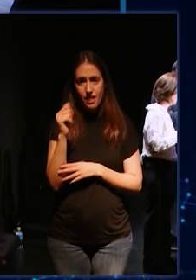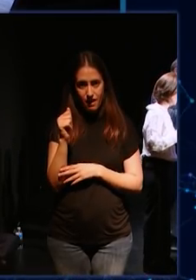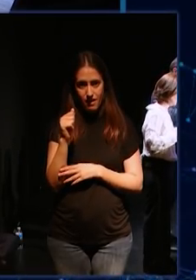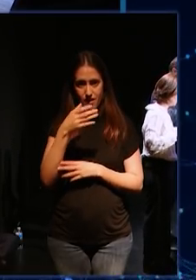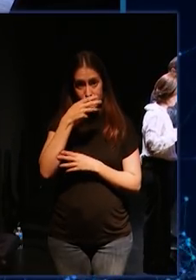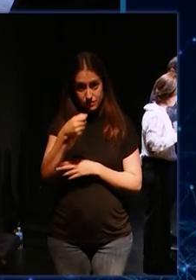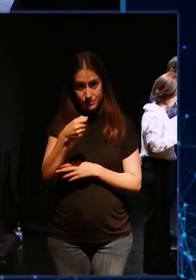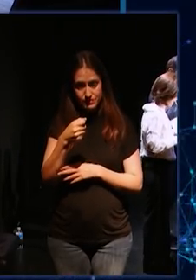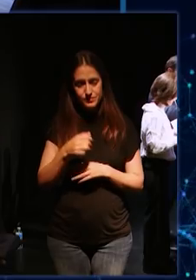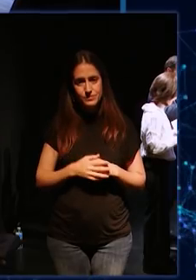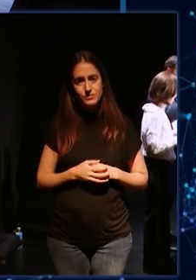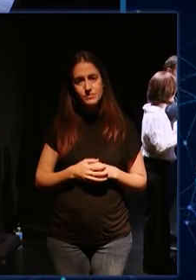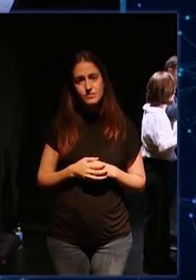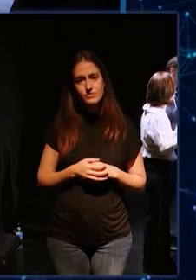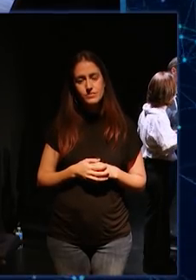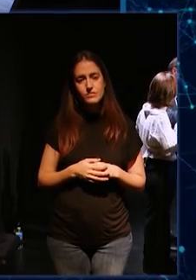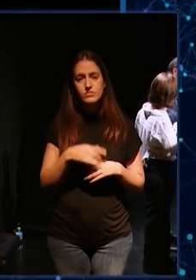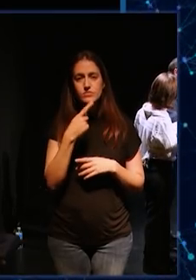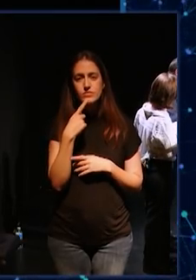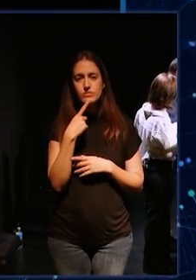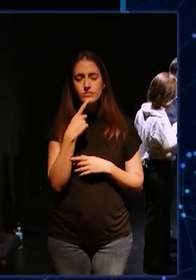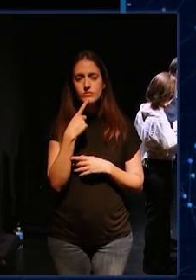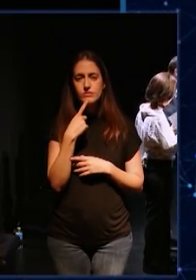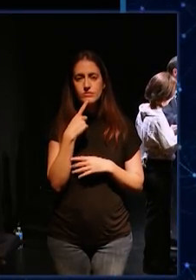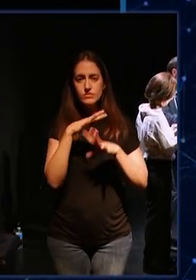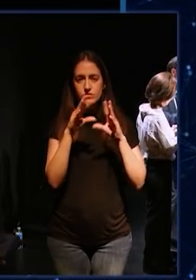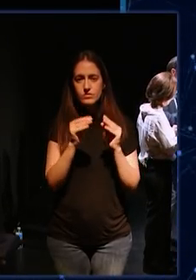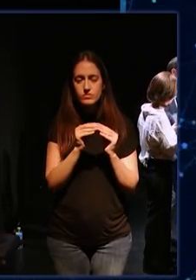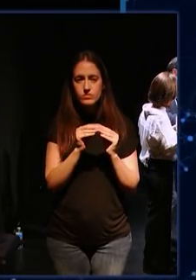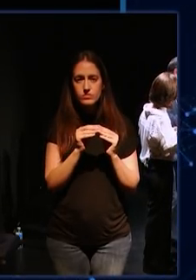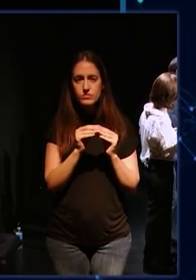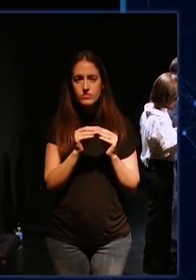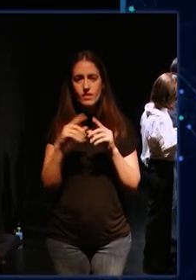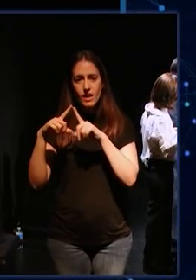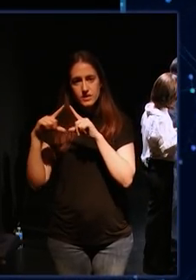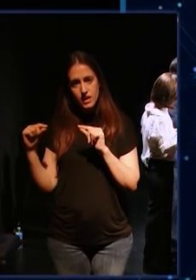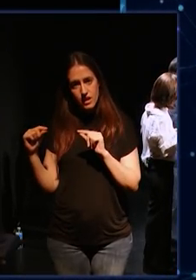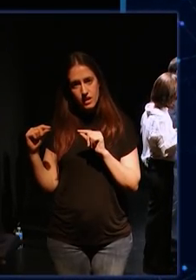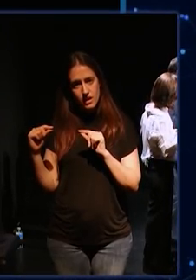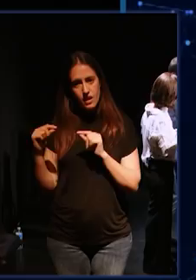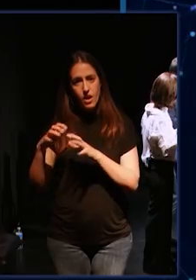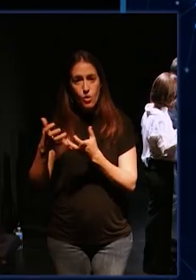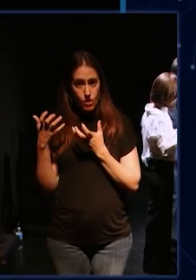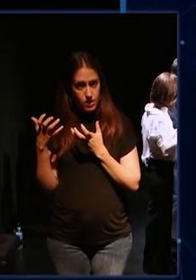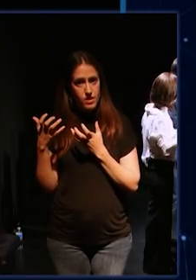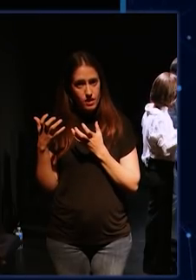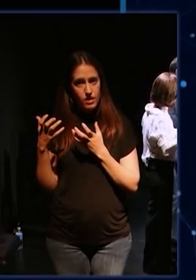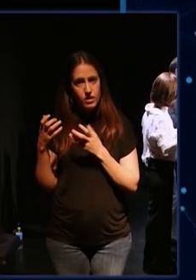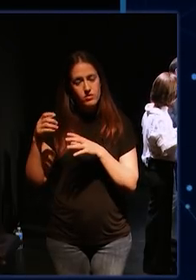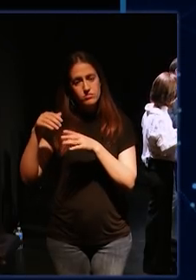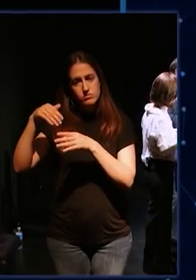ens diu. Josep Quesada diu que Esquerra Republicana guanyarà les eleccions i obtindrà